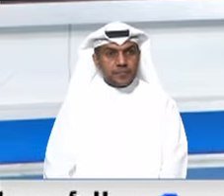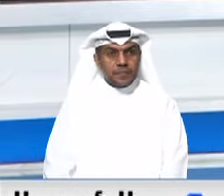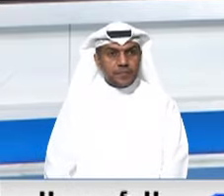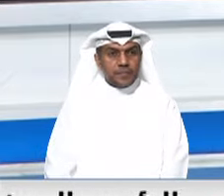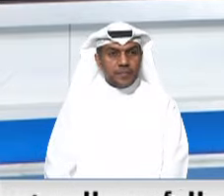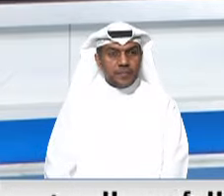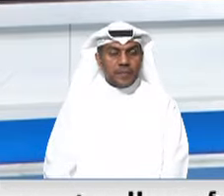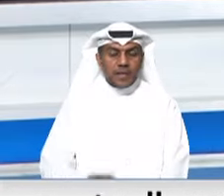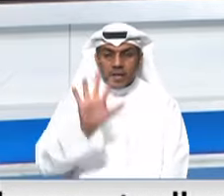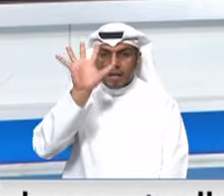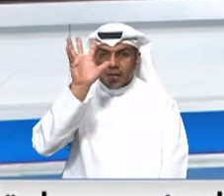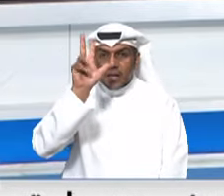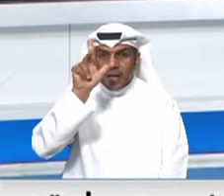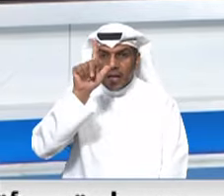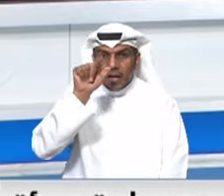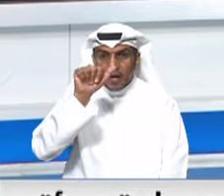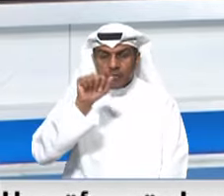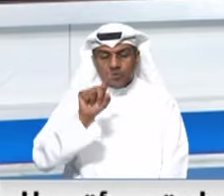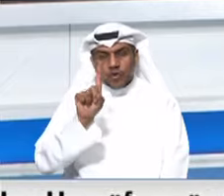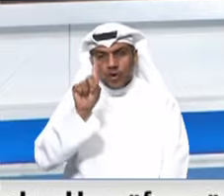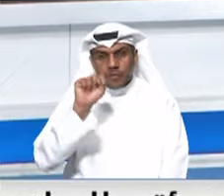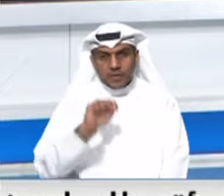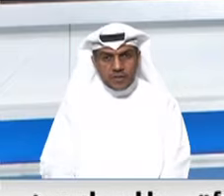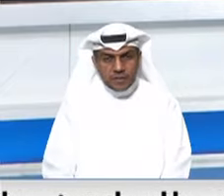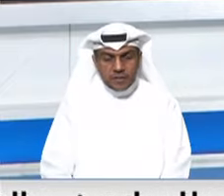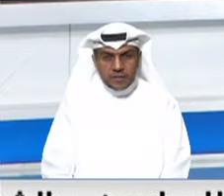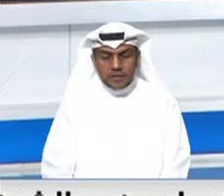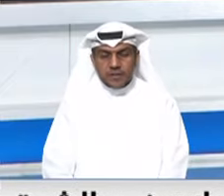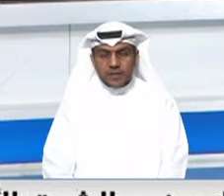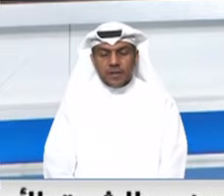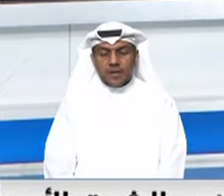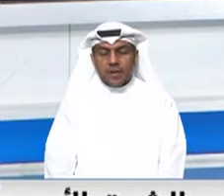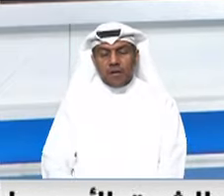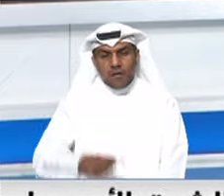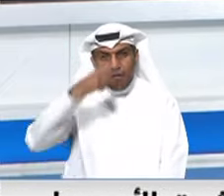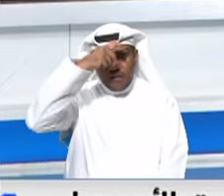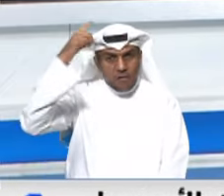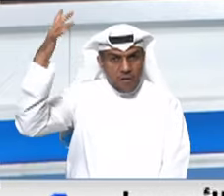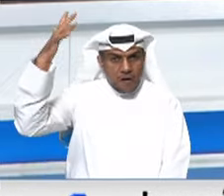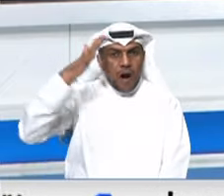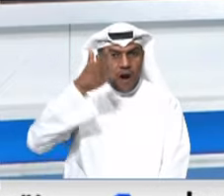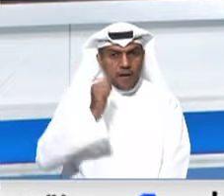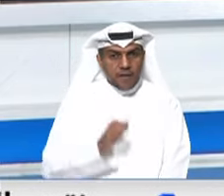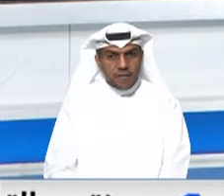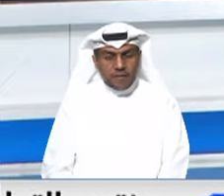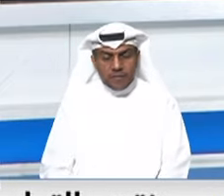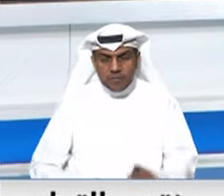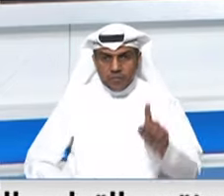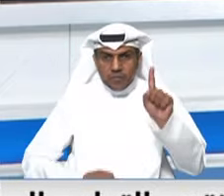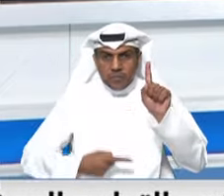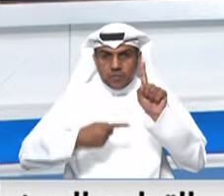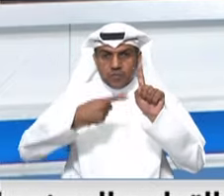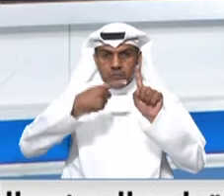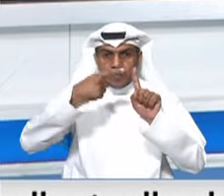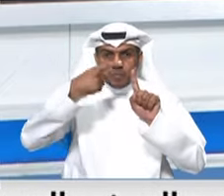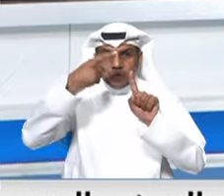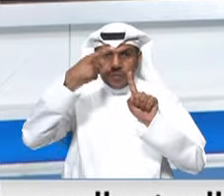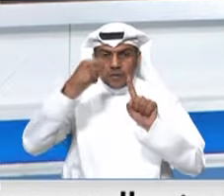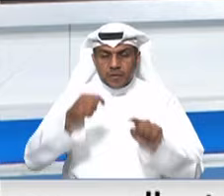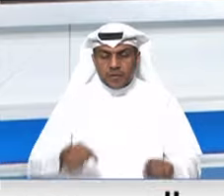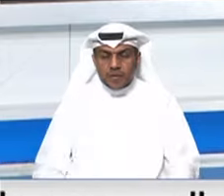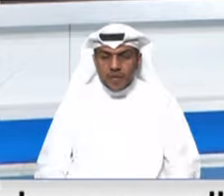دقيقه اما الطقس المتوقع باذن الله خلال الايام الخمسه القادمه الاجواء الحاره راح تستمر ويانا ارتفاع في درجات الحراره يليه